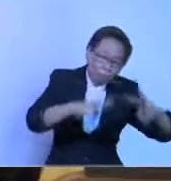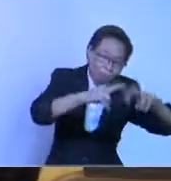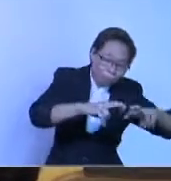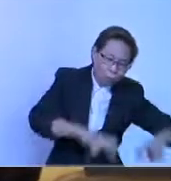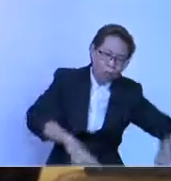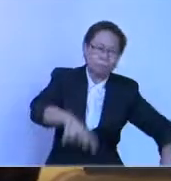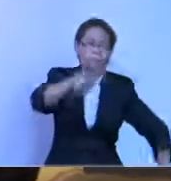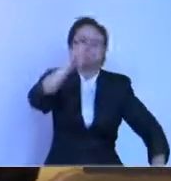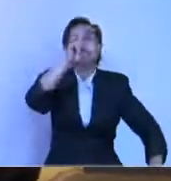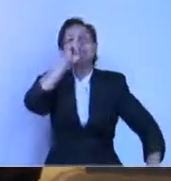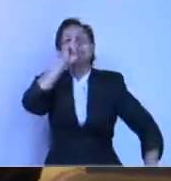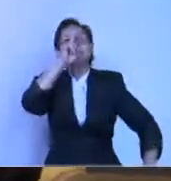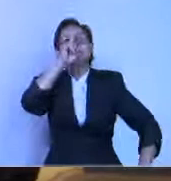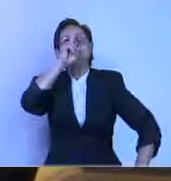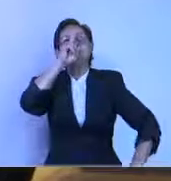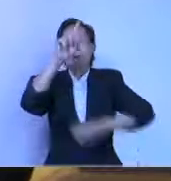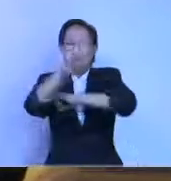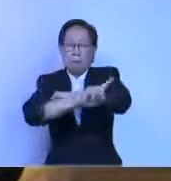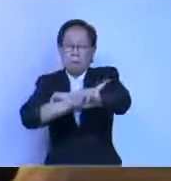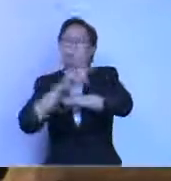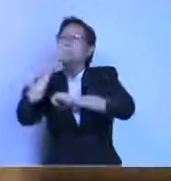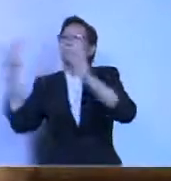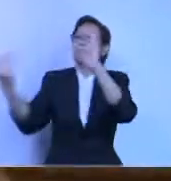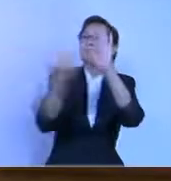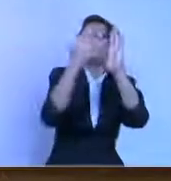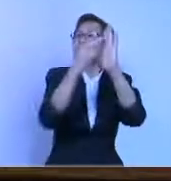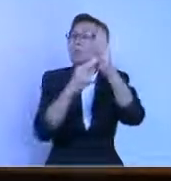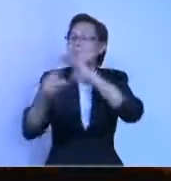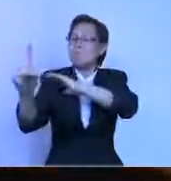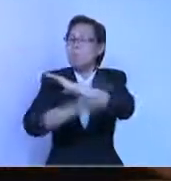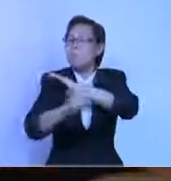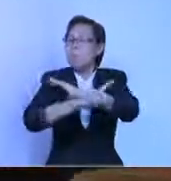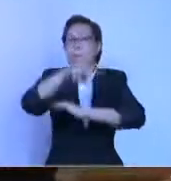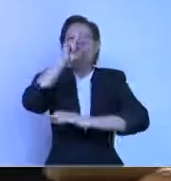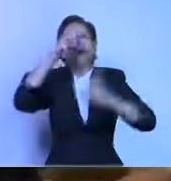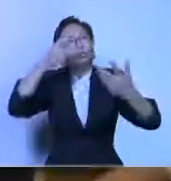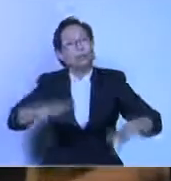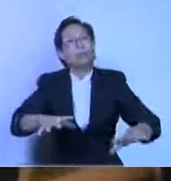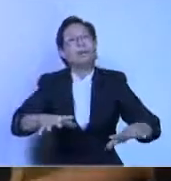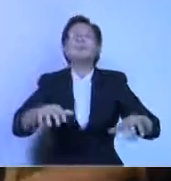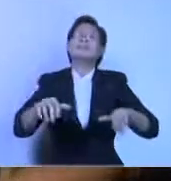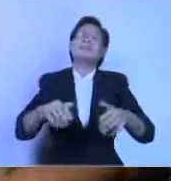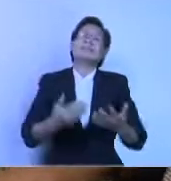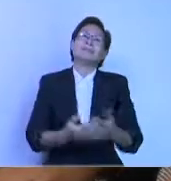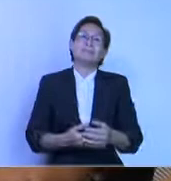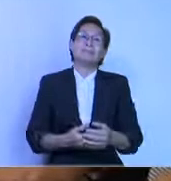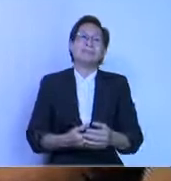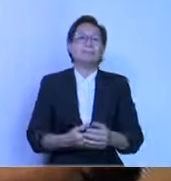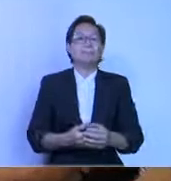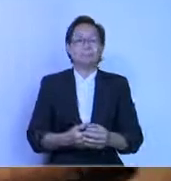tindakan tegas diambil ke atas mereka yang melanggar undang-undang namun perbuatan sedemikian